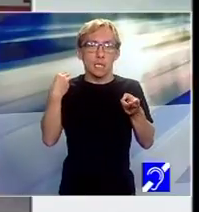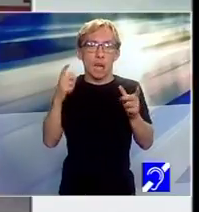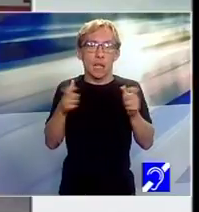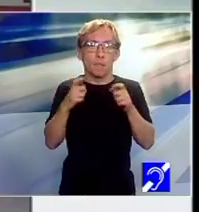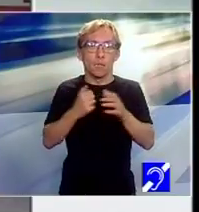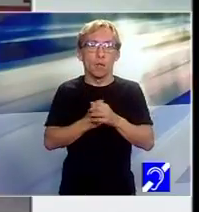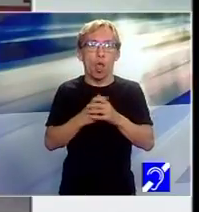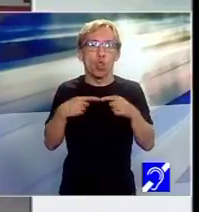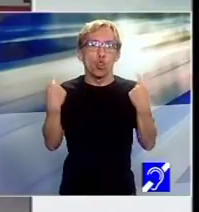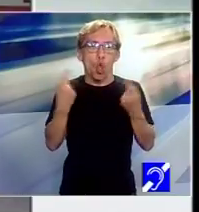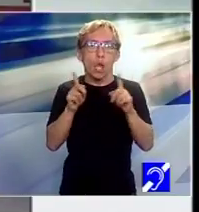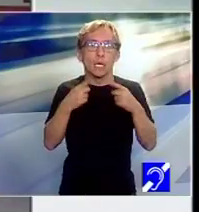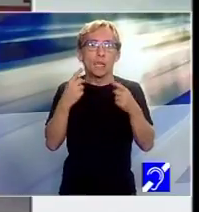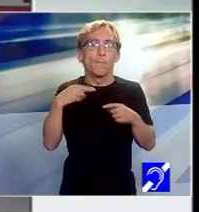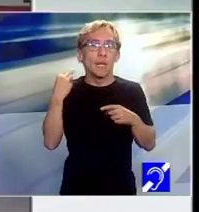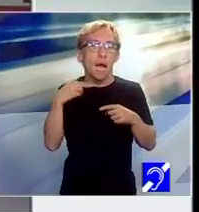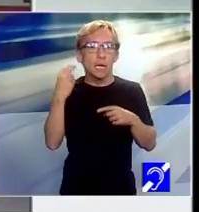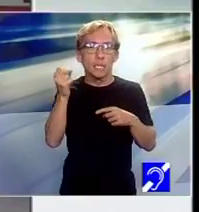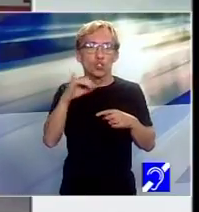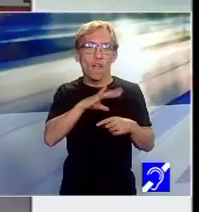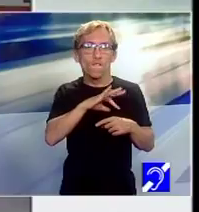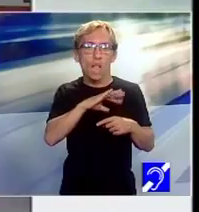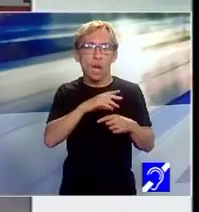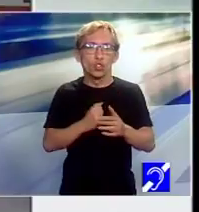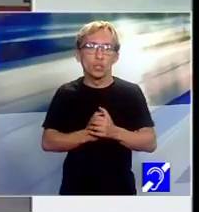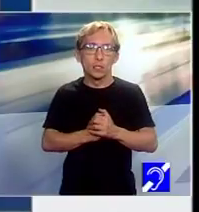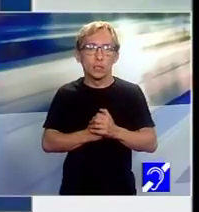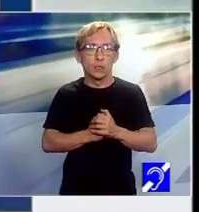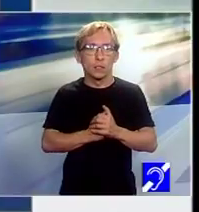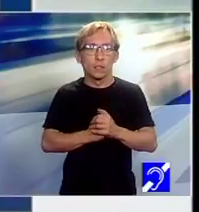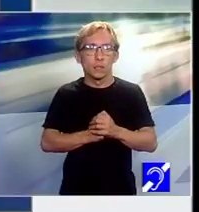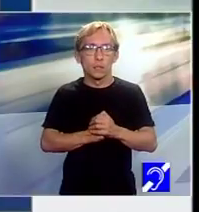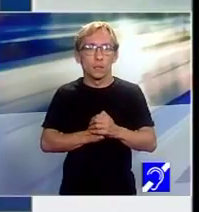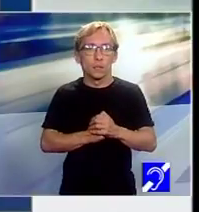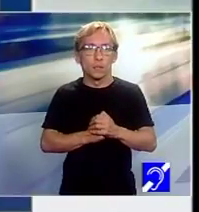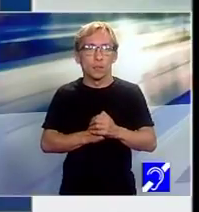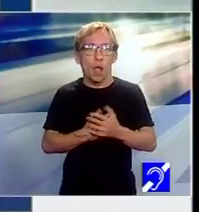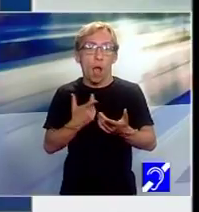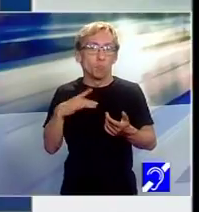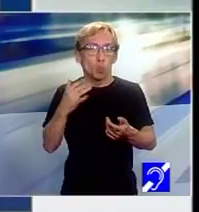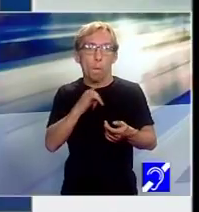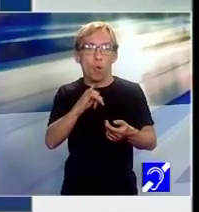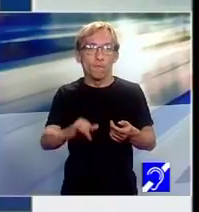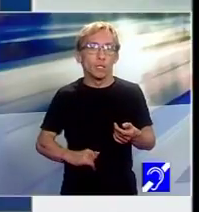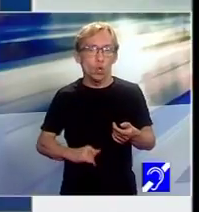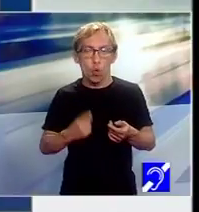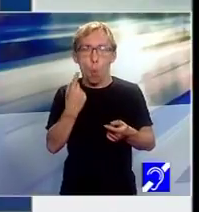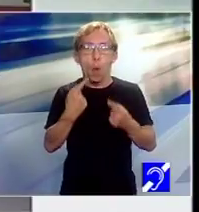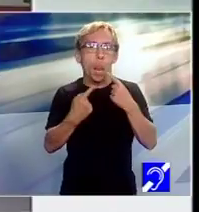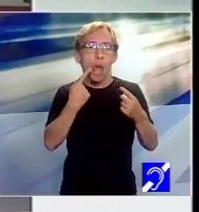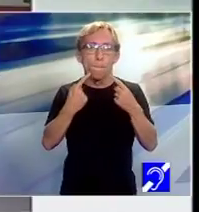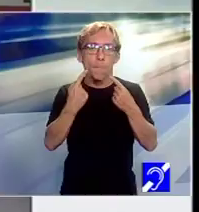cântăm în engleză, în franceză, în ce-i scris, evident că... Există niște partituri, artiștii profesioniști. Muzica este un limbaj